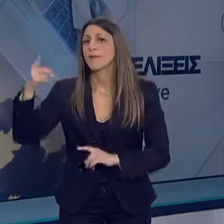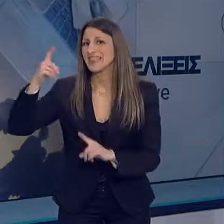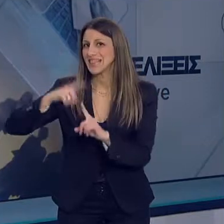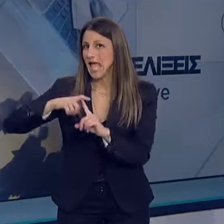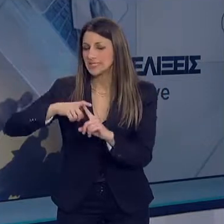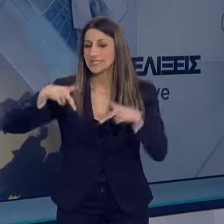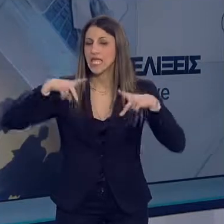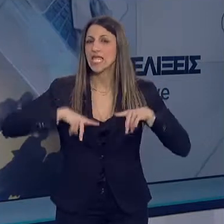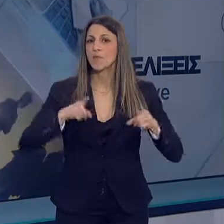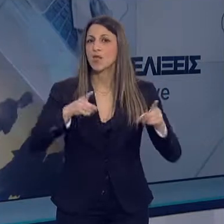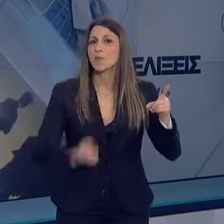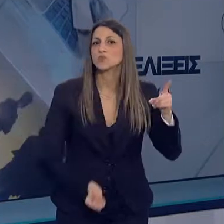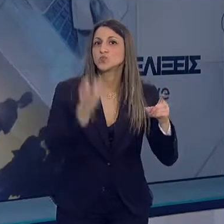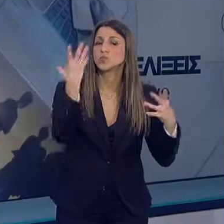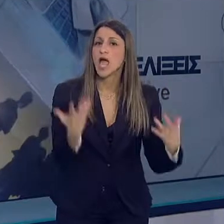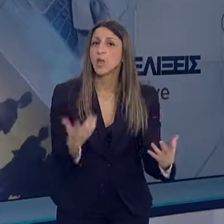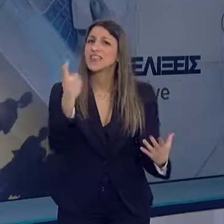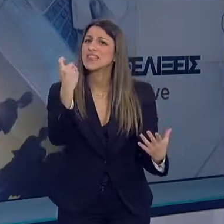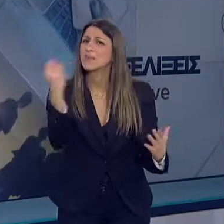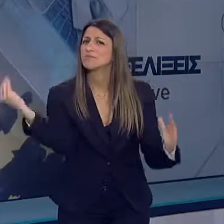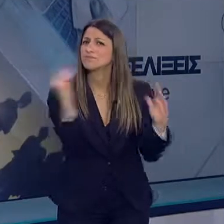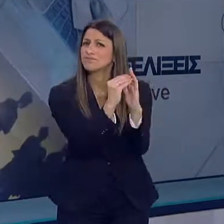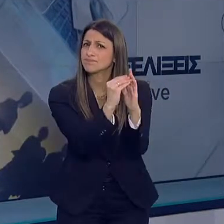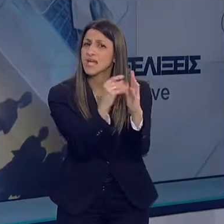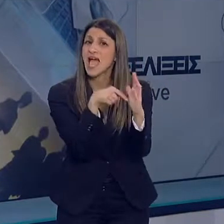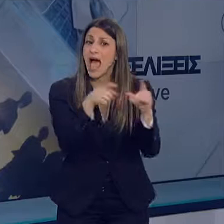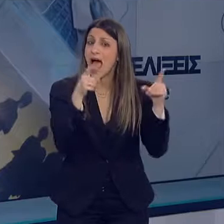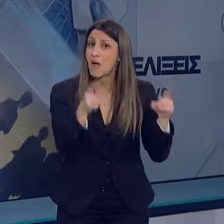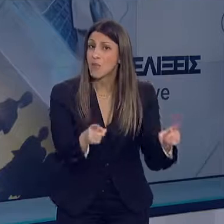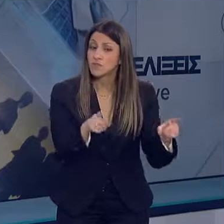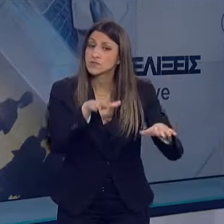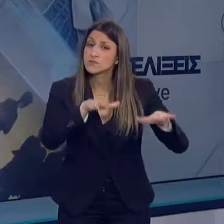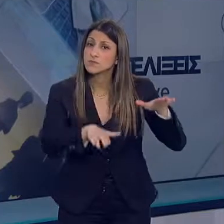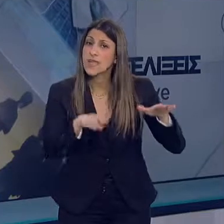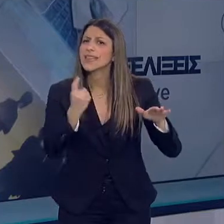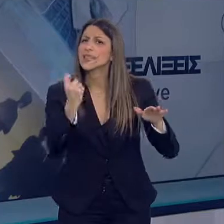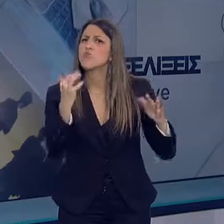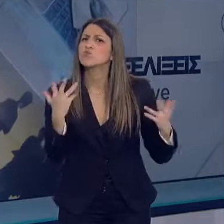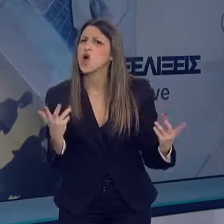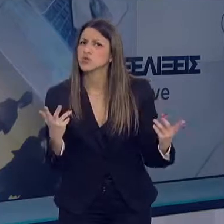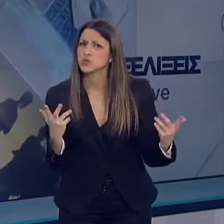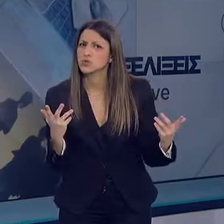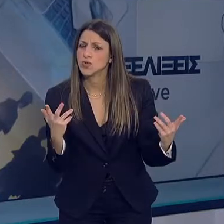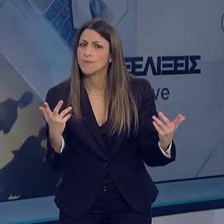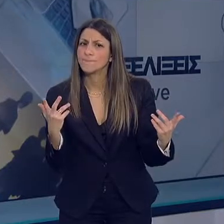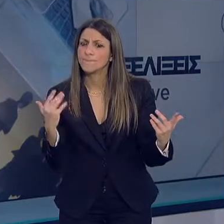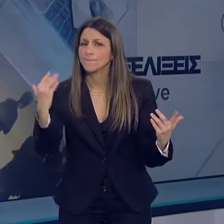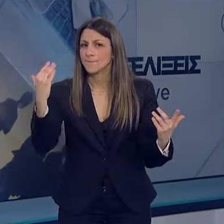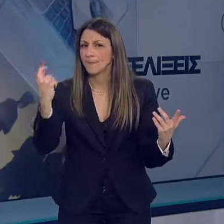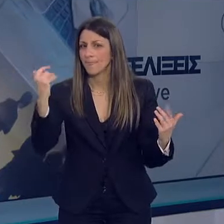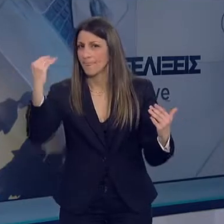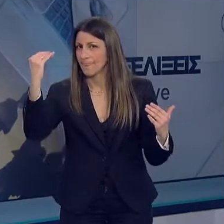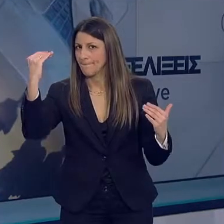εκδοθεί η υπουργική απόφαση κοστολόγηση του τεστ, όπου η απόφαση αυτή καθορίζει τιμή μικρότερη από την τιμή που